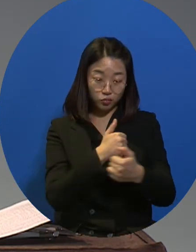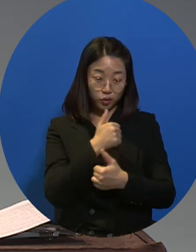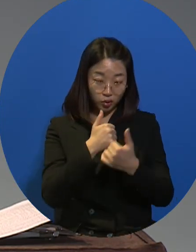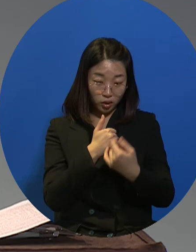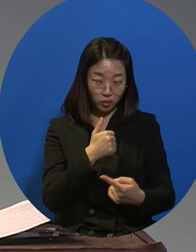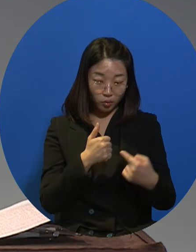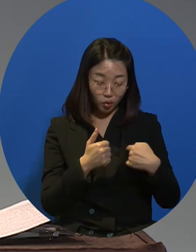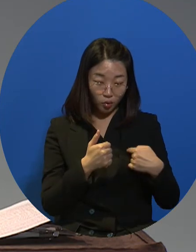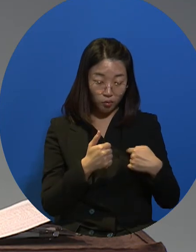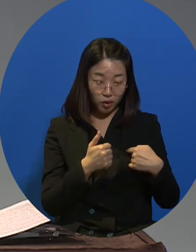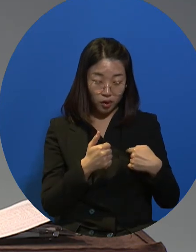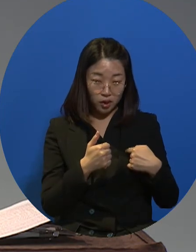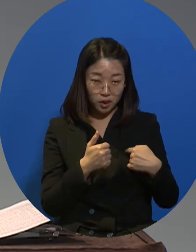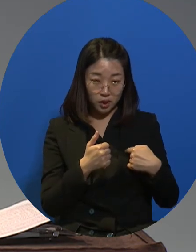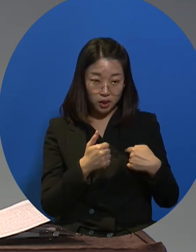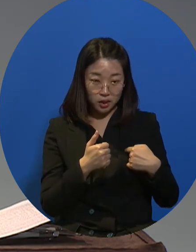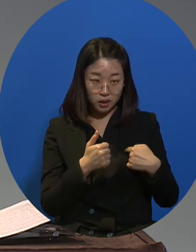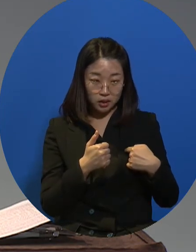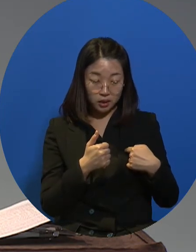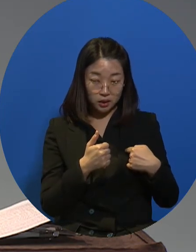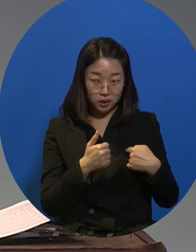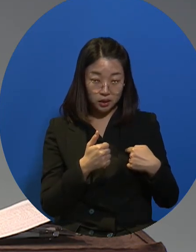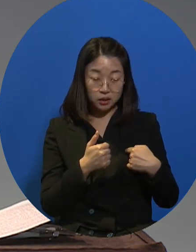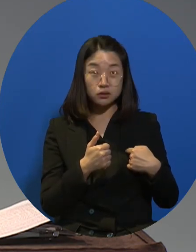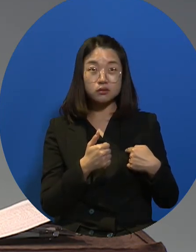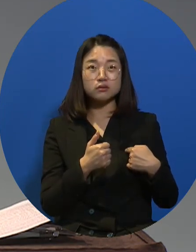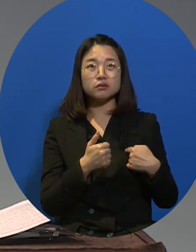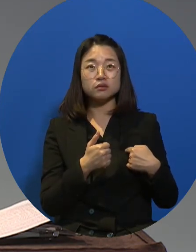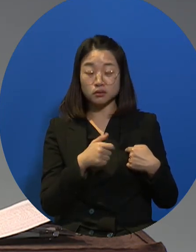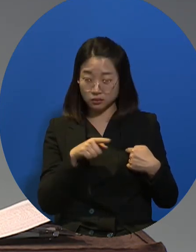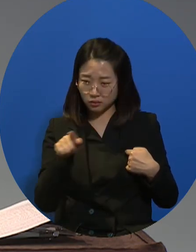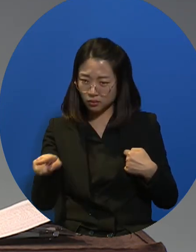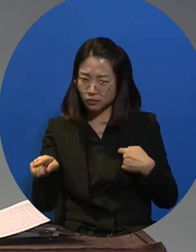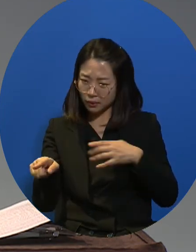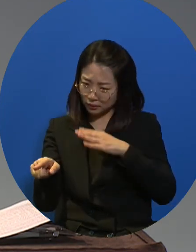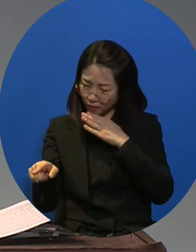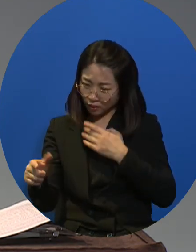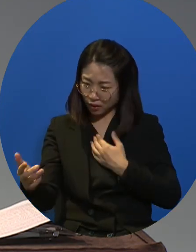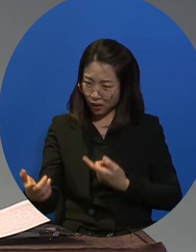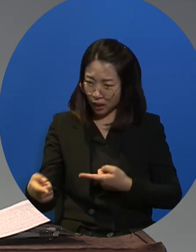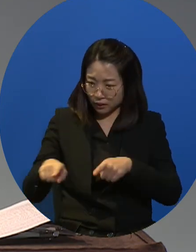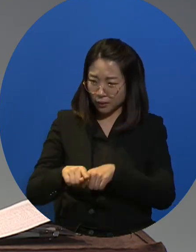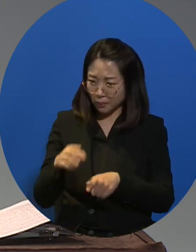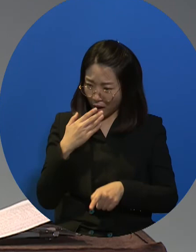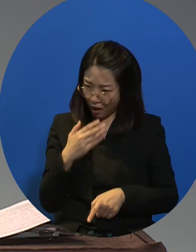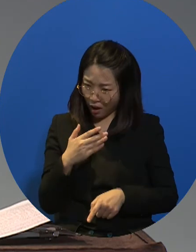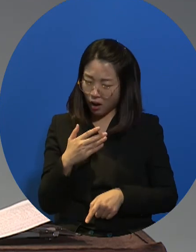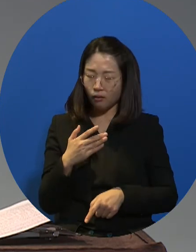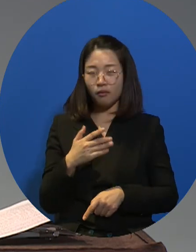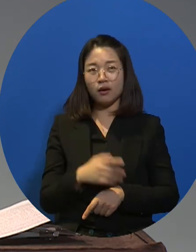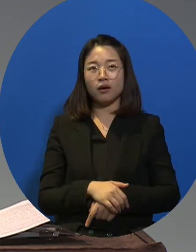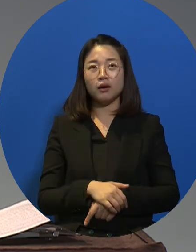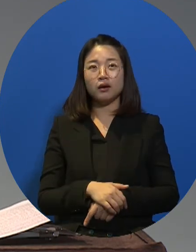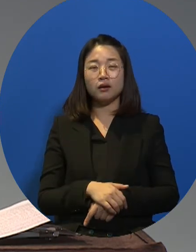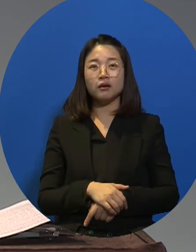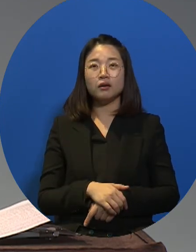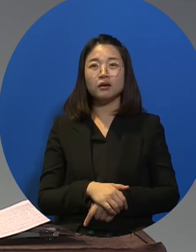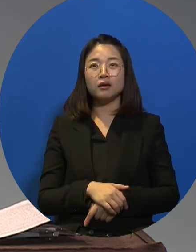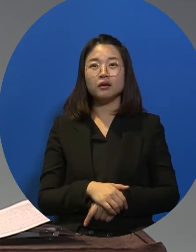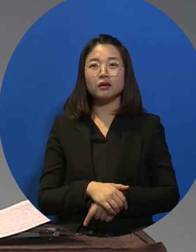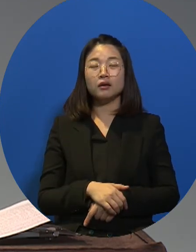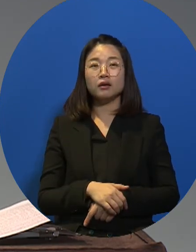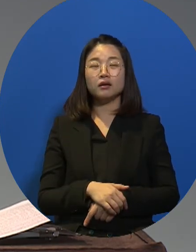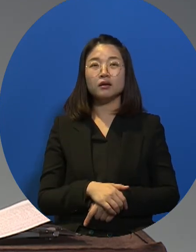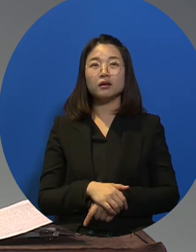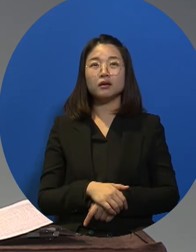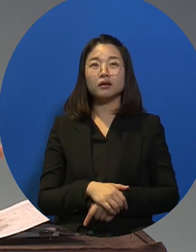행정처분에 대한 실행기구적 성격이 이제 맞느냐라는 고민이 되고요. 개인 진정을 지원할 때는